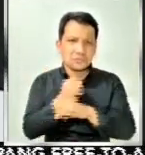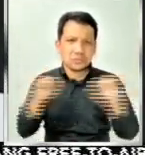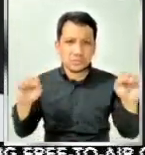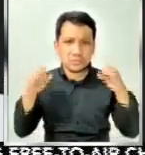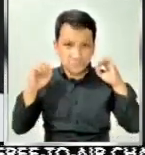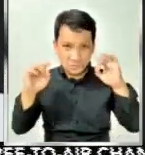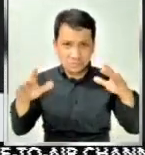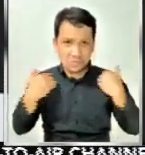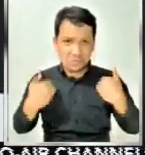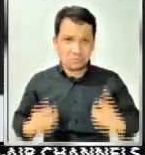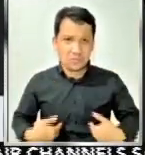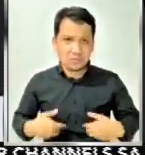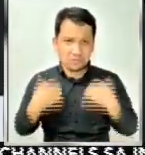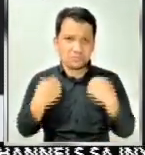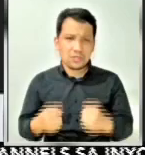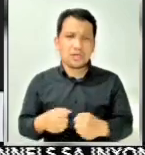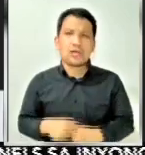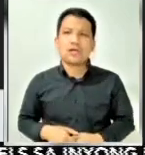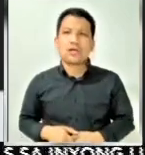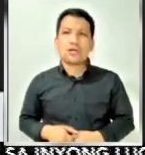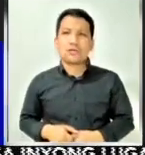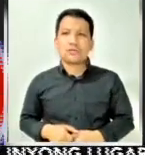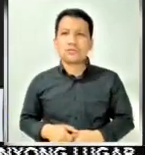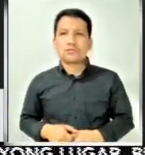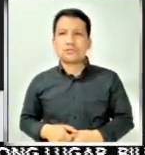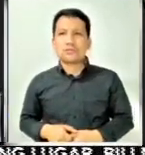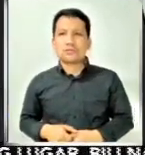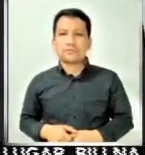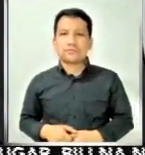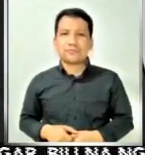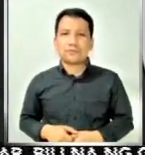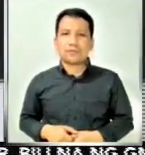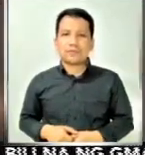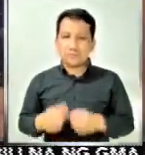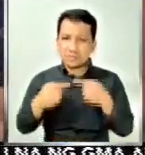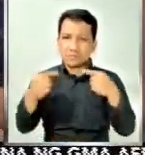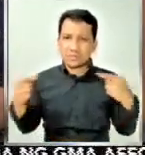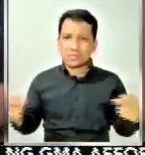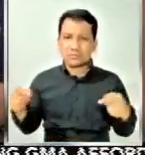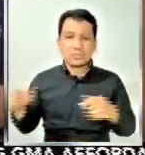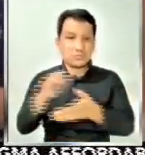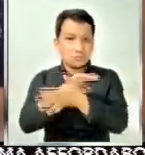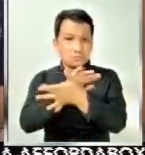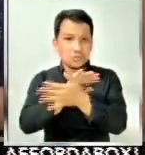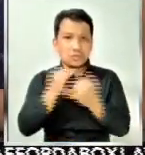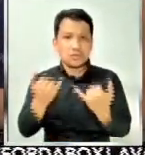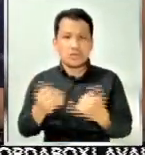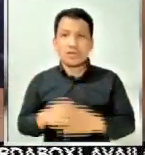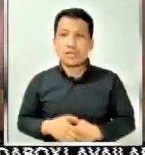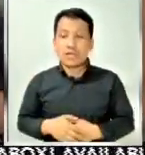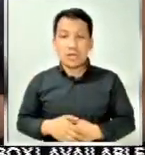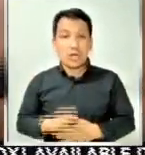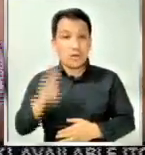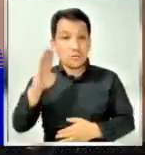ko panlaban sa COVID na yan. Von Aquino, Nakatutok, 24 Oras.